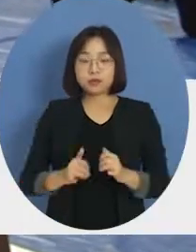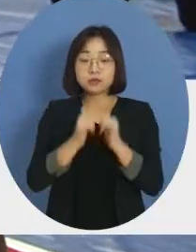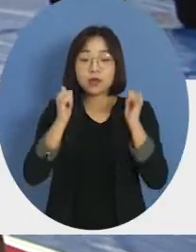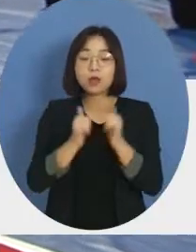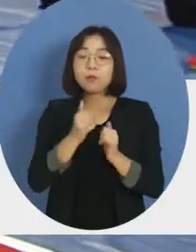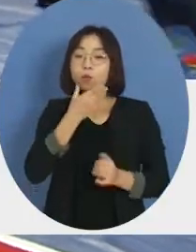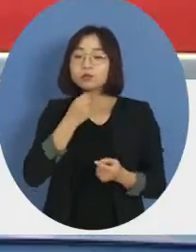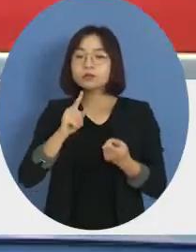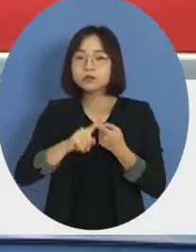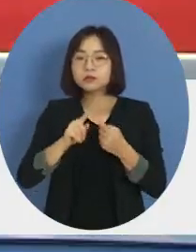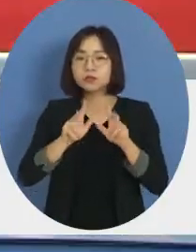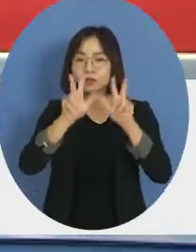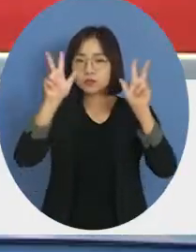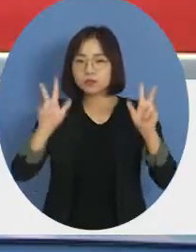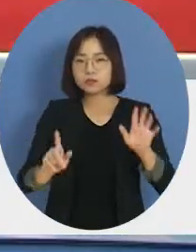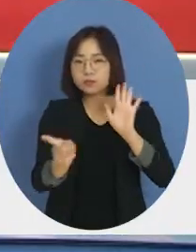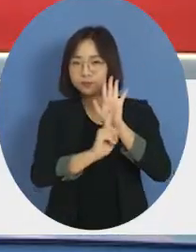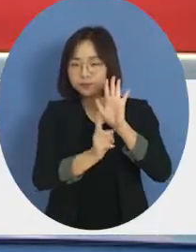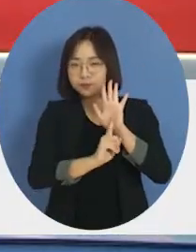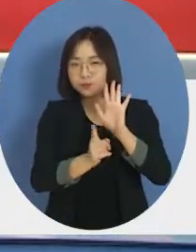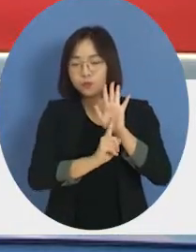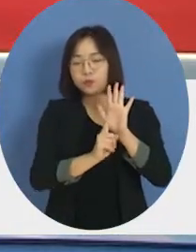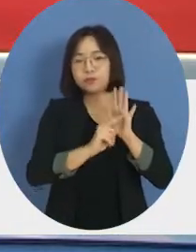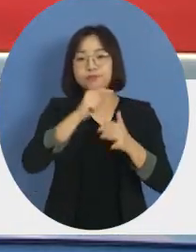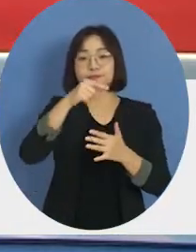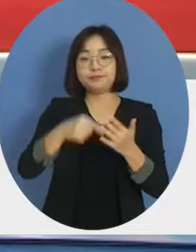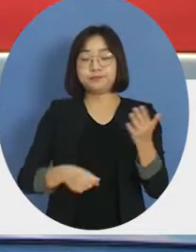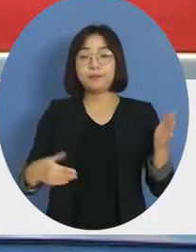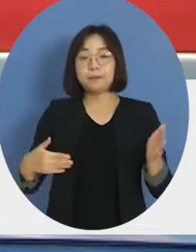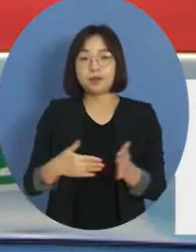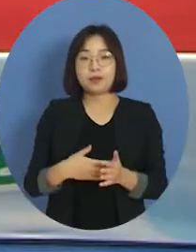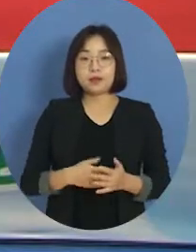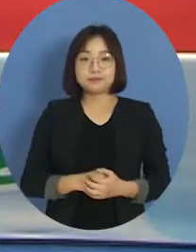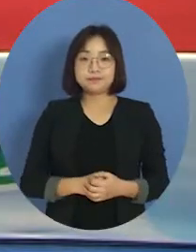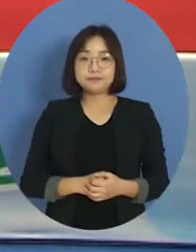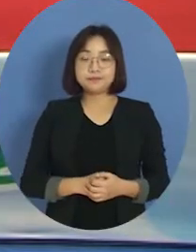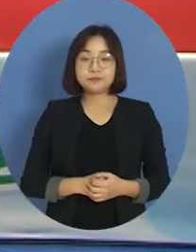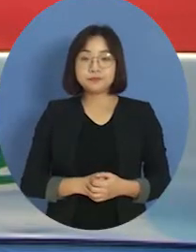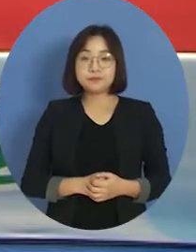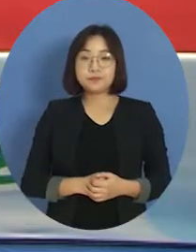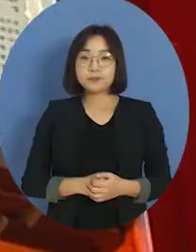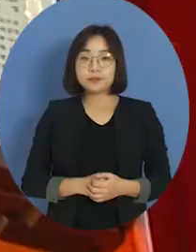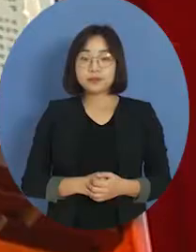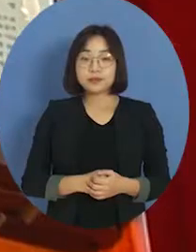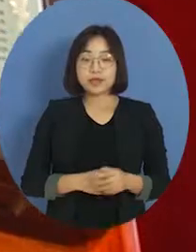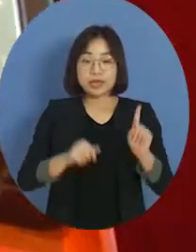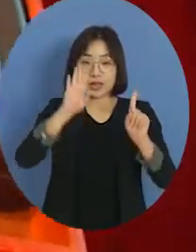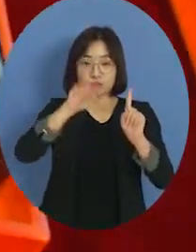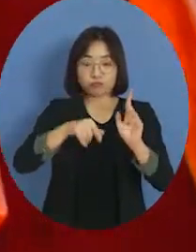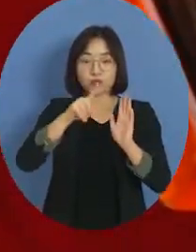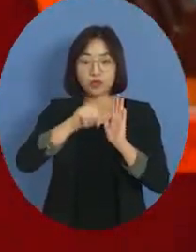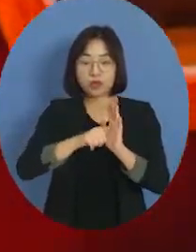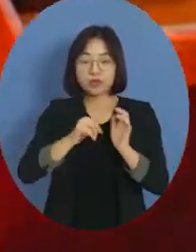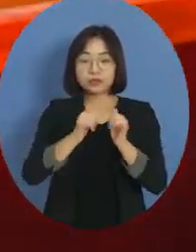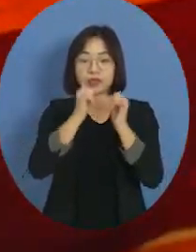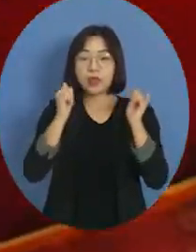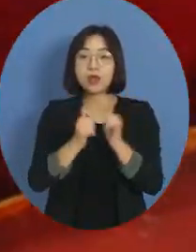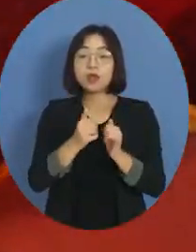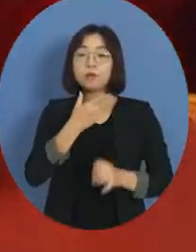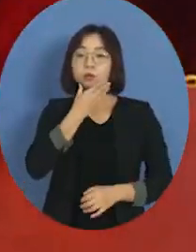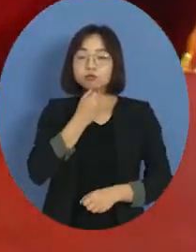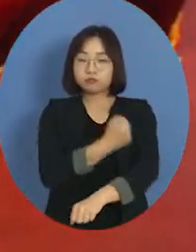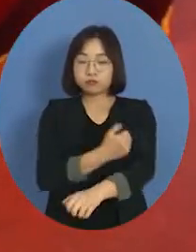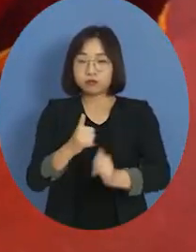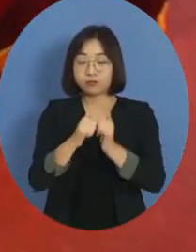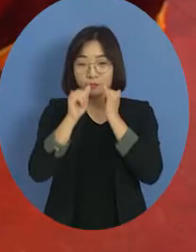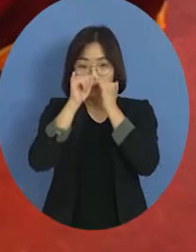사회복지 서비스에 대한 전시 및 체험과 홍보 프로그램 등이 펼쳐졌습니다. 일부 행사인 기념식에서는 사회복지